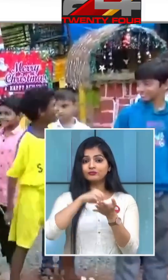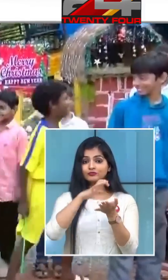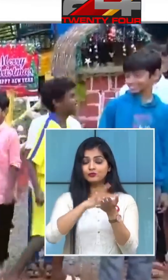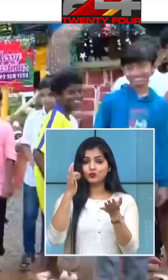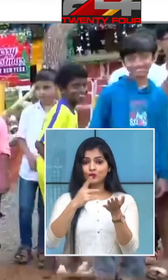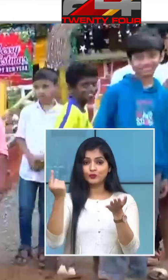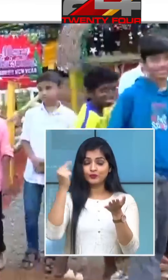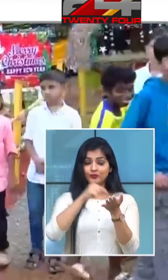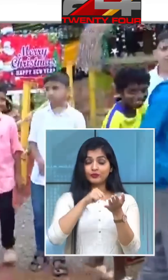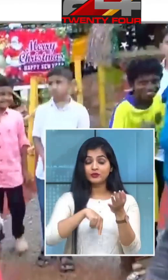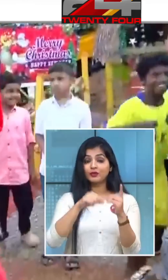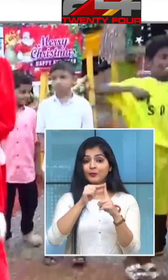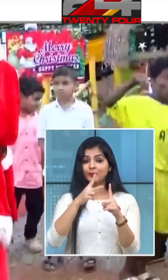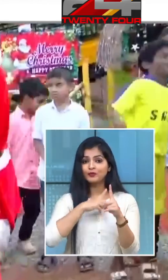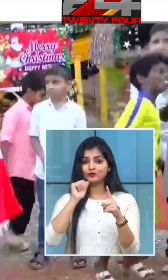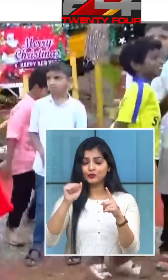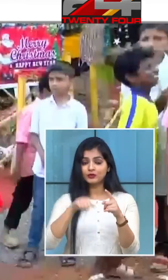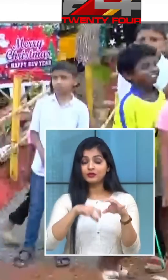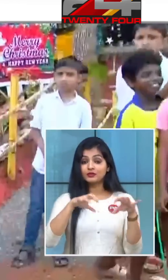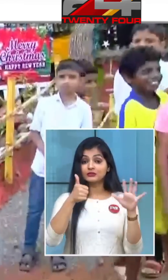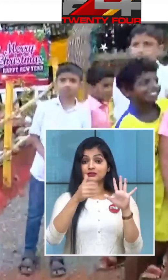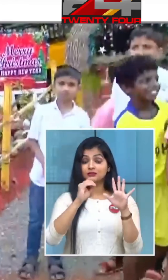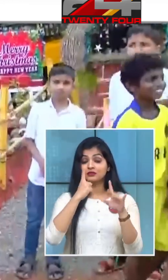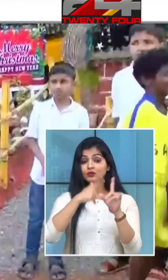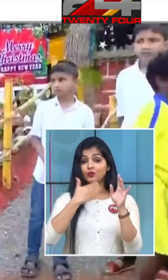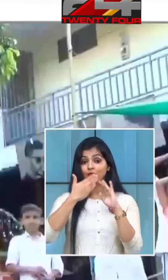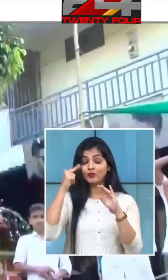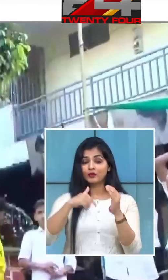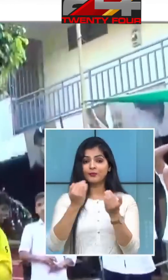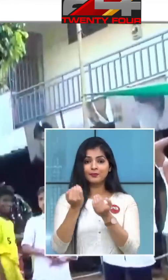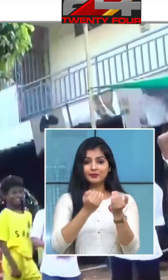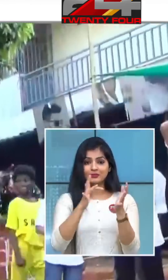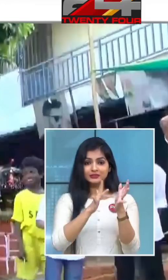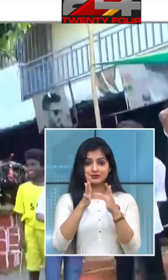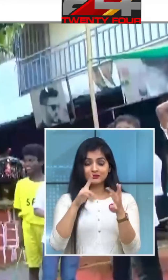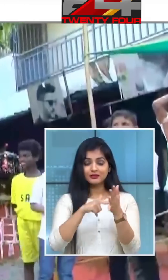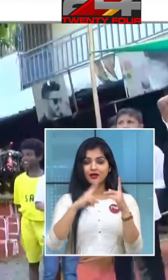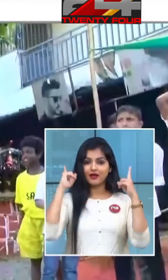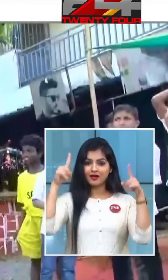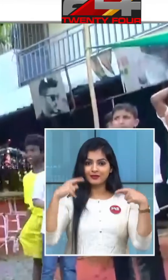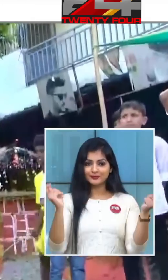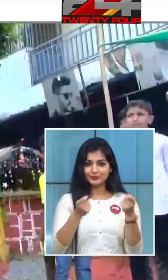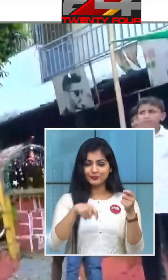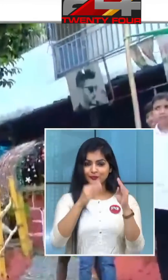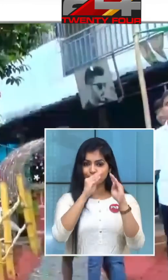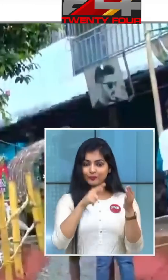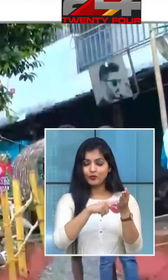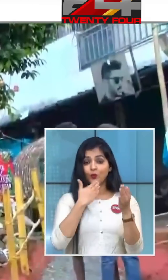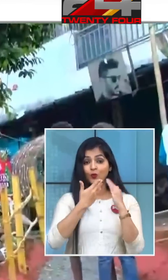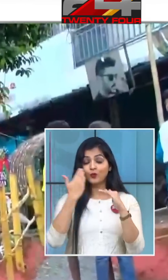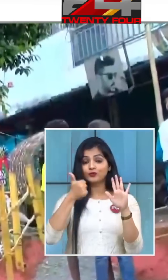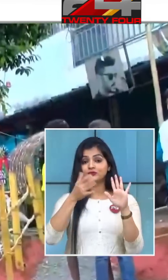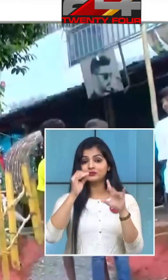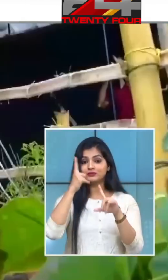കുടിയേറ്റക്കാരനവരുടെ സ്വകാര്യ സമ്പാദ്യത്തിലുള്ളതാണ് ഈ 60 വർഷത്തിലധികം പഴക്കമുള്ള ഉണ്ണിയേശുവിൻ്റെയും ആട്ടിടയന്മാരുടെയൊക്കെ രൂപം. അതാണ് ഏറ്റവും വലിയ പ്രത്യേകത.